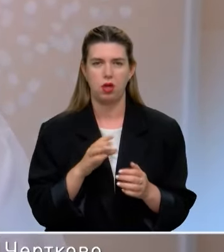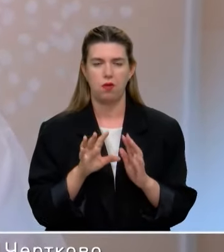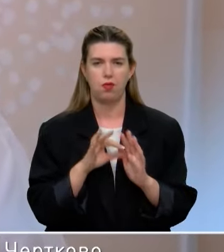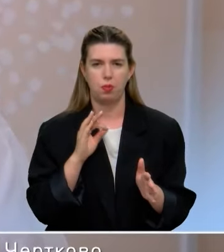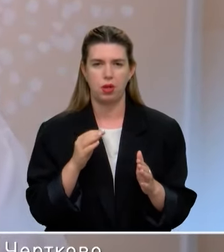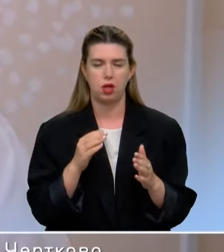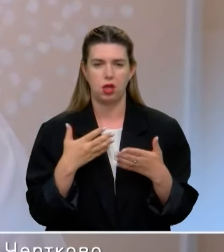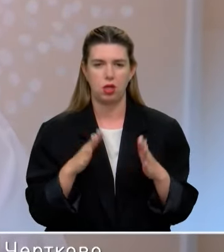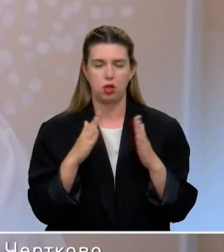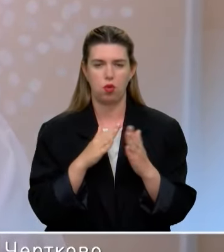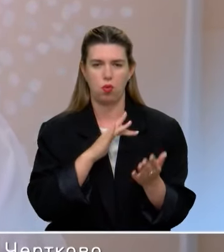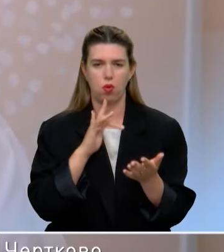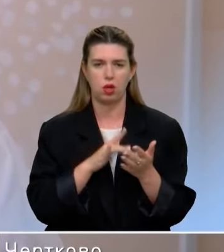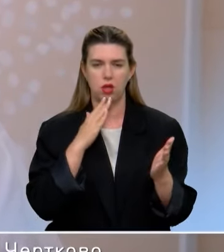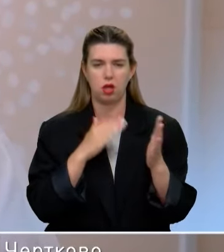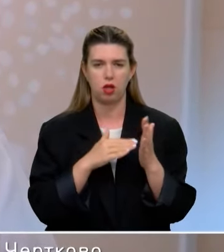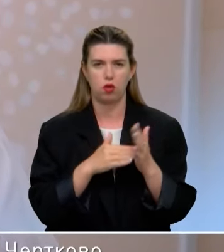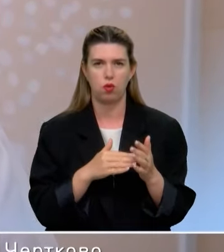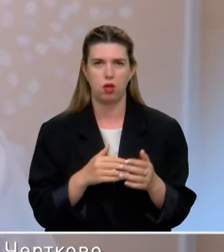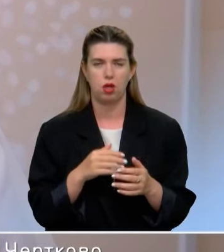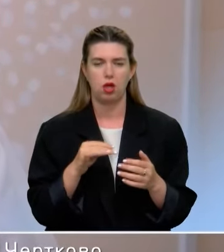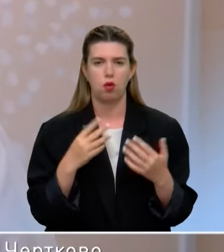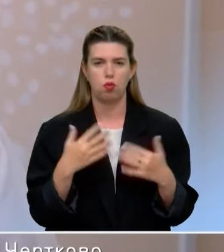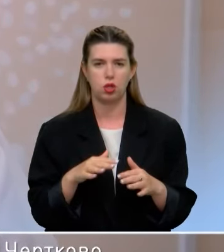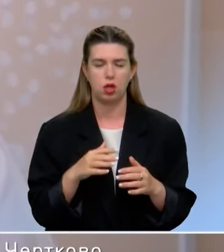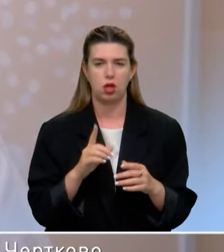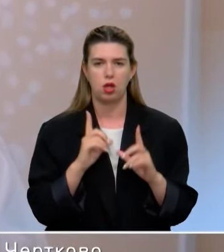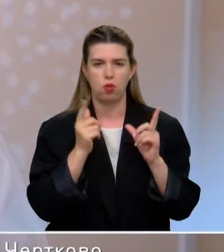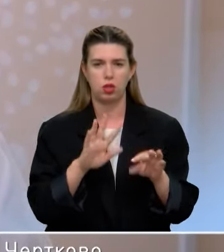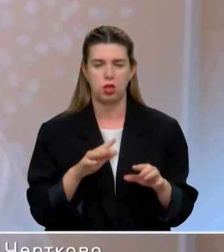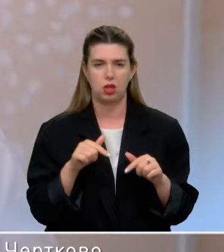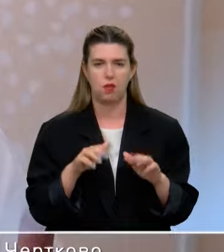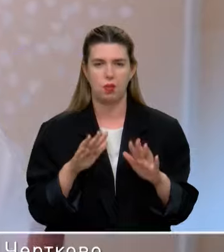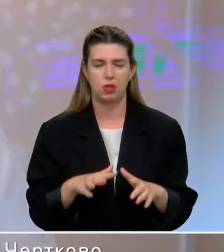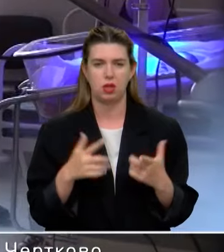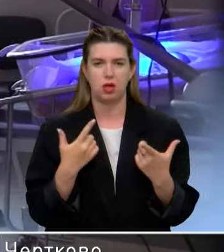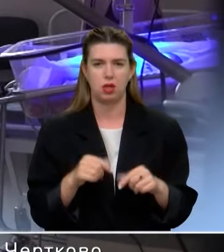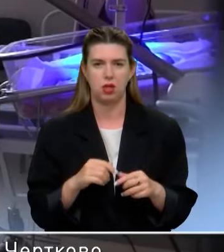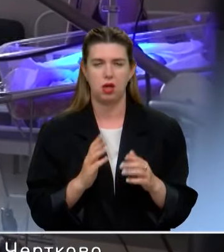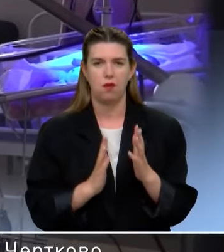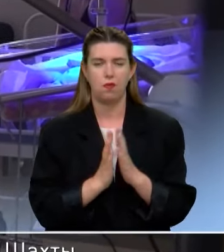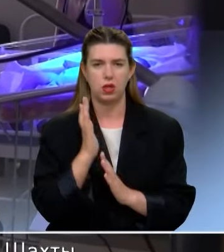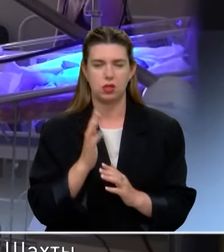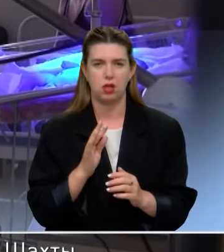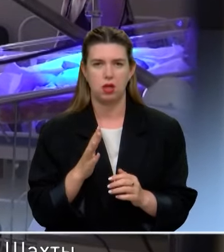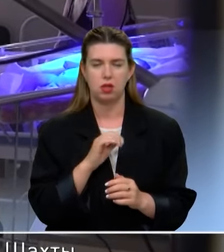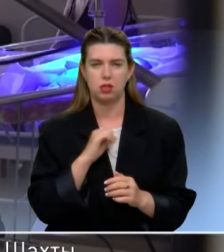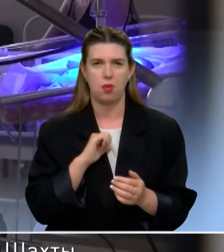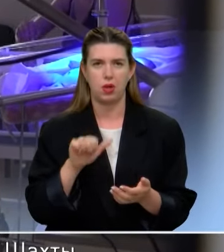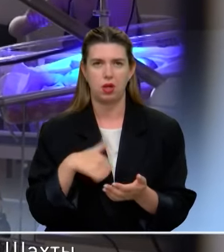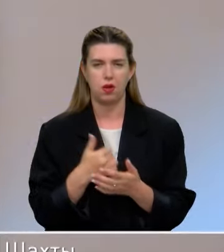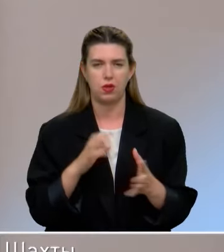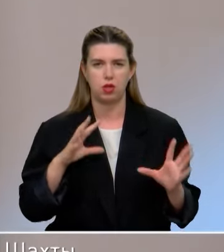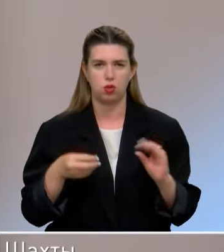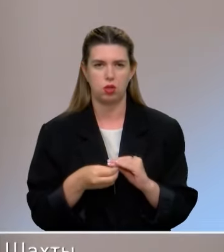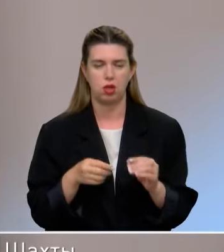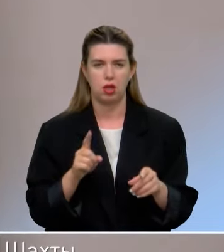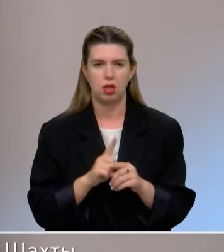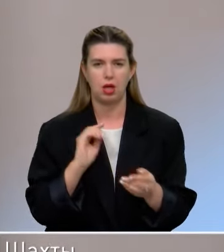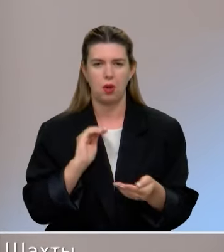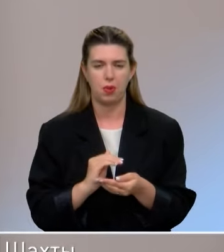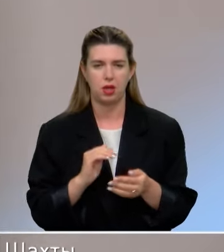родительный дом города танга и они уже не уезжают с того места где выросли это на самый главный результат таких